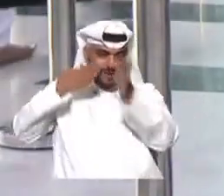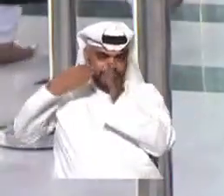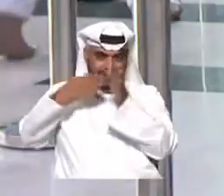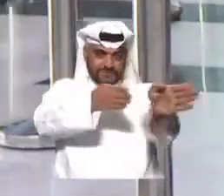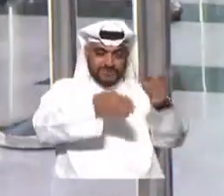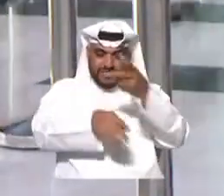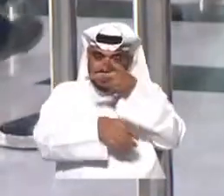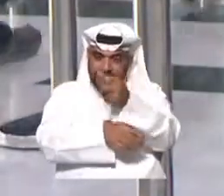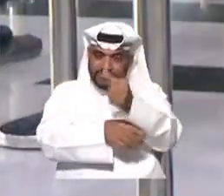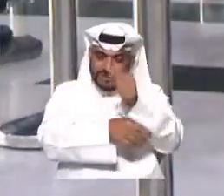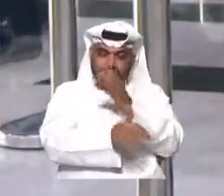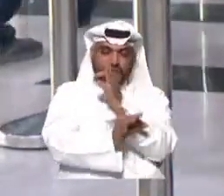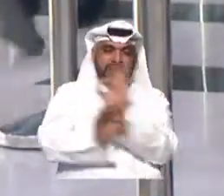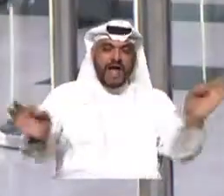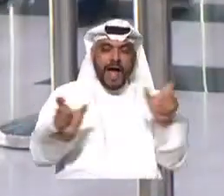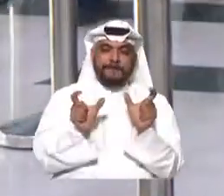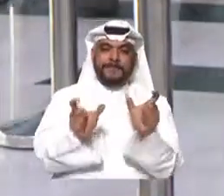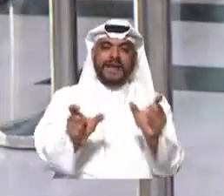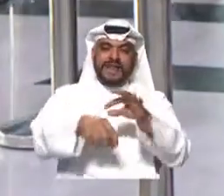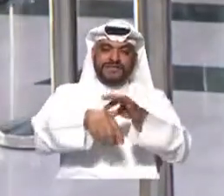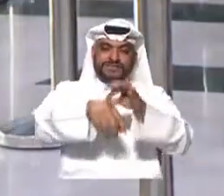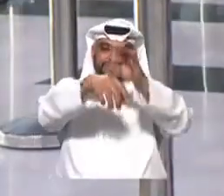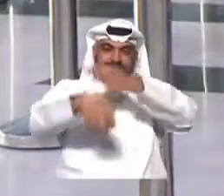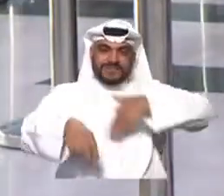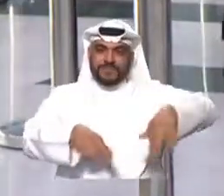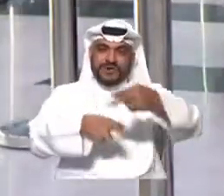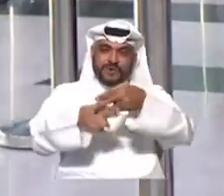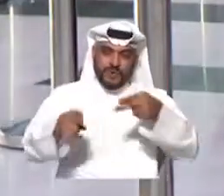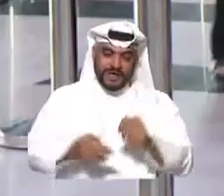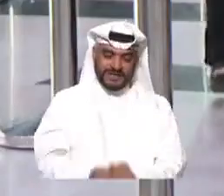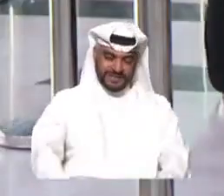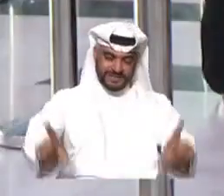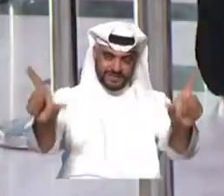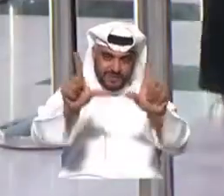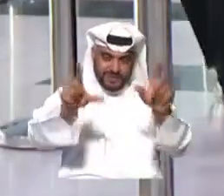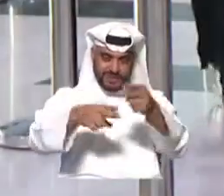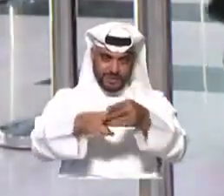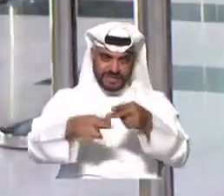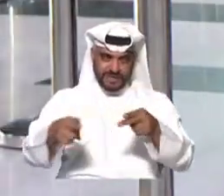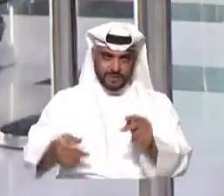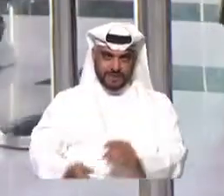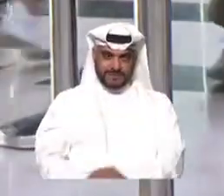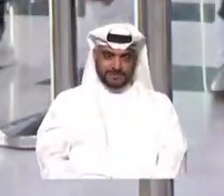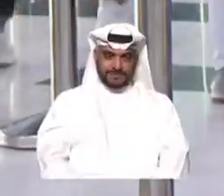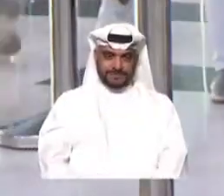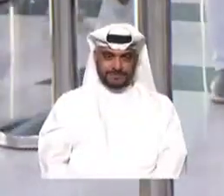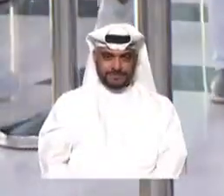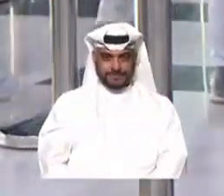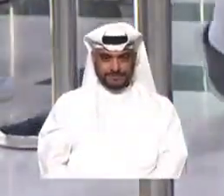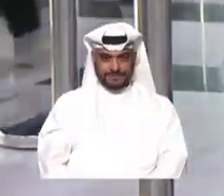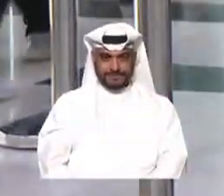للوصول إلى المناعة المجتمعية الكاملة. فهد التركي، تلفزيون دولة الكويت.